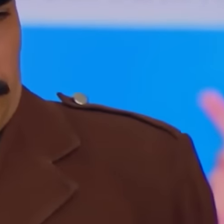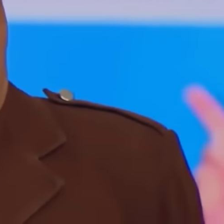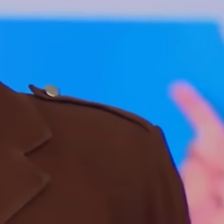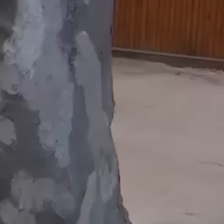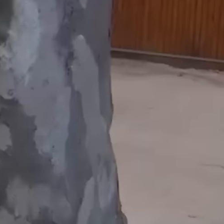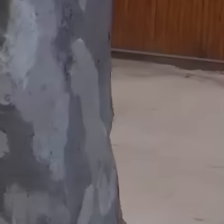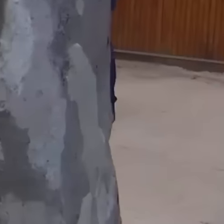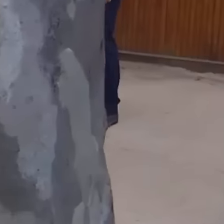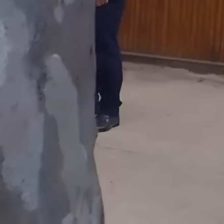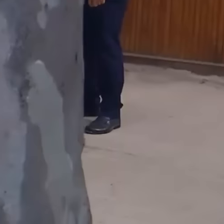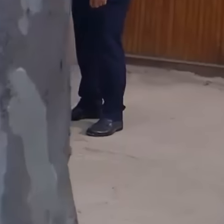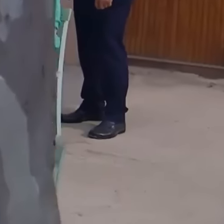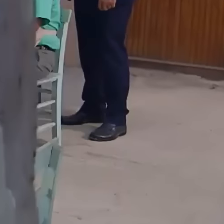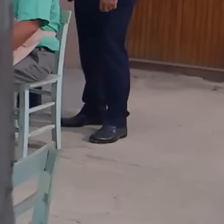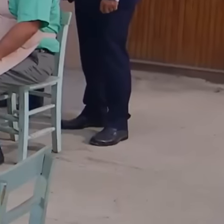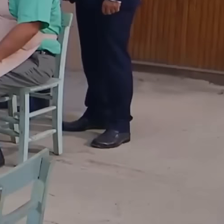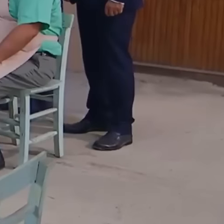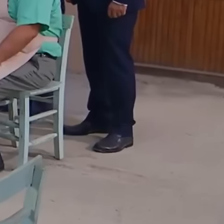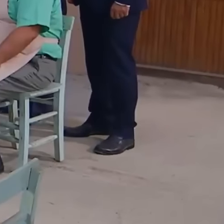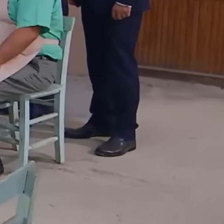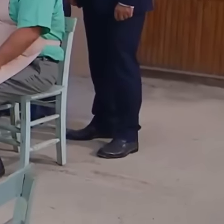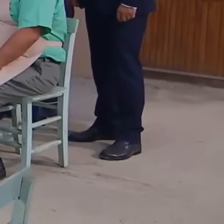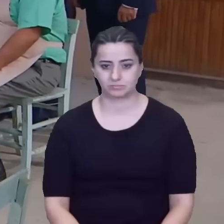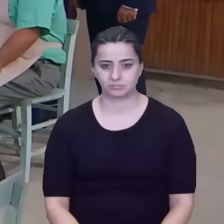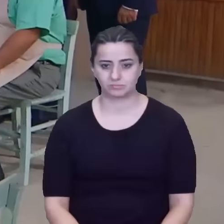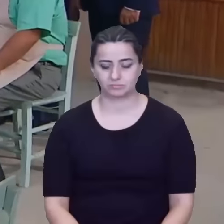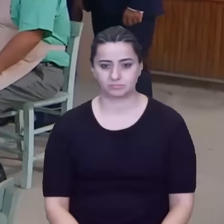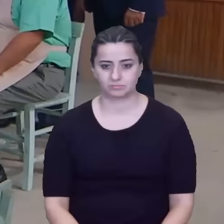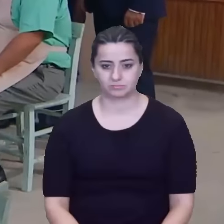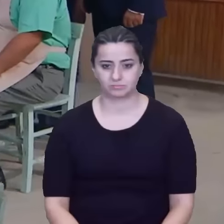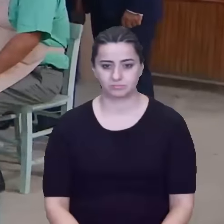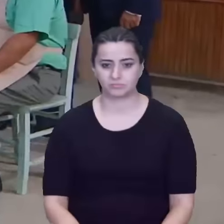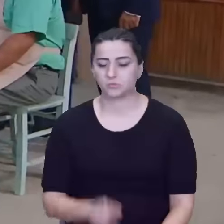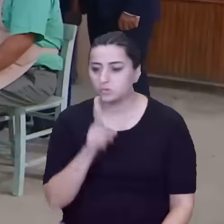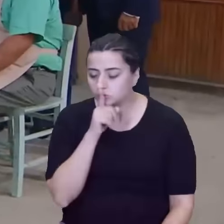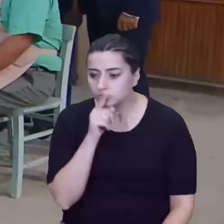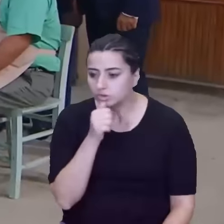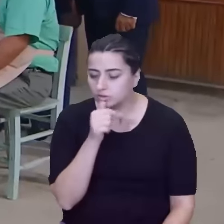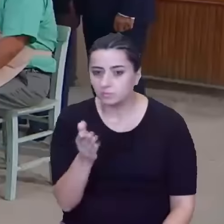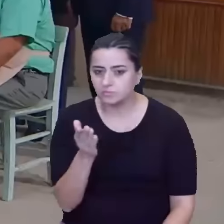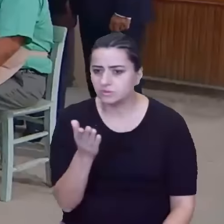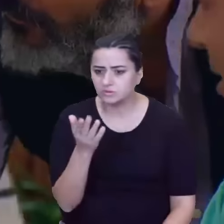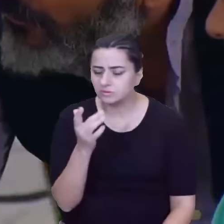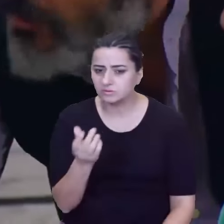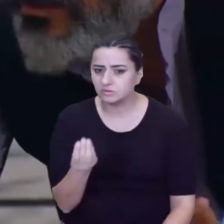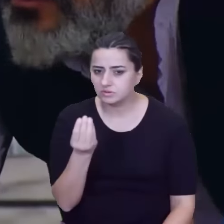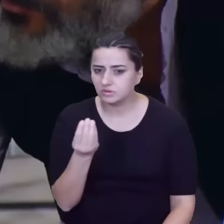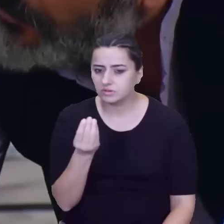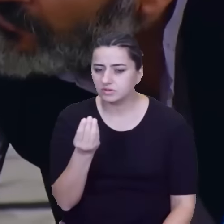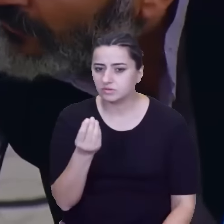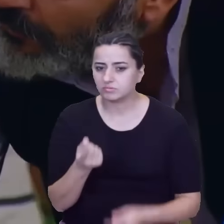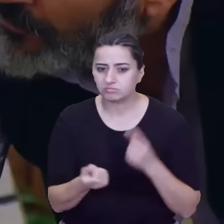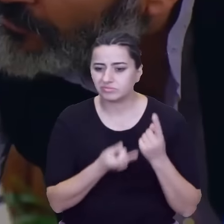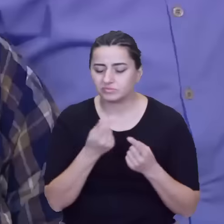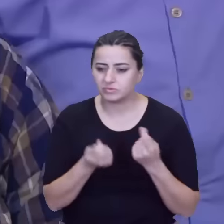bakıyor. Baktıkları yerde oturan kişi susmuşmuş. Ya susmuş bileler. Sen nasıl bir adamsın ya? Böyle antin